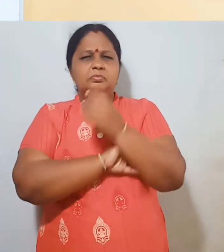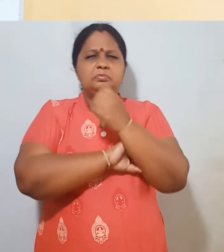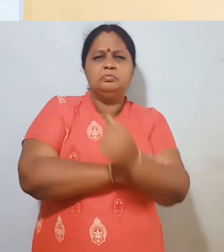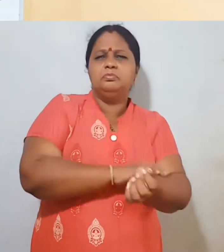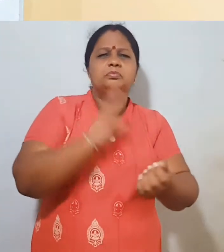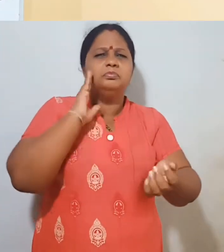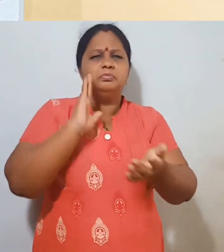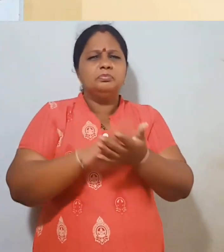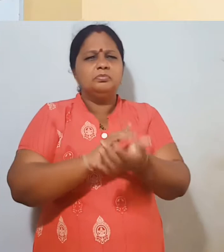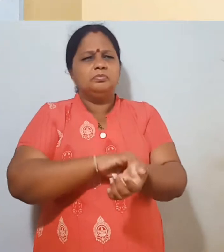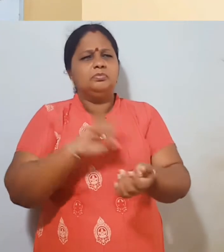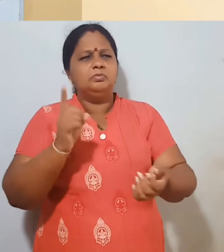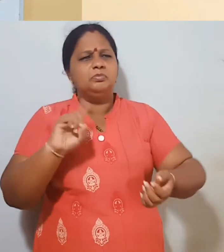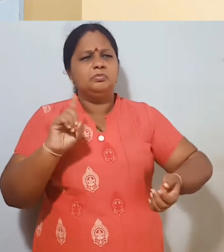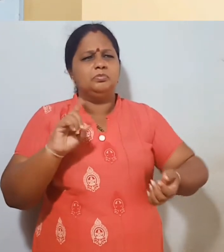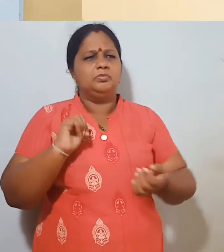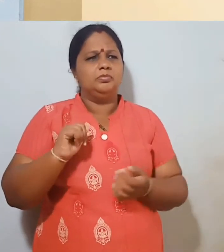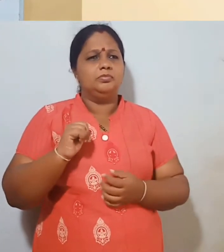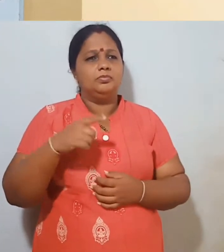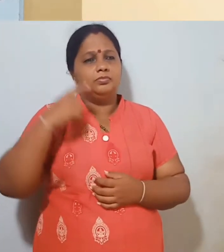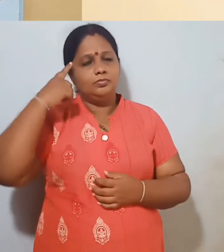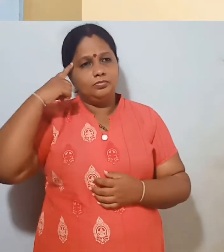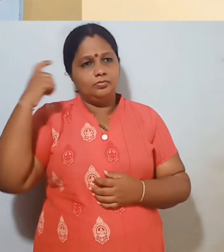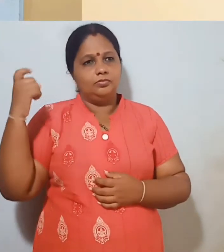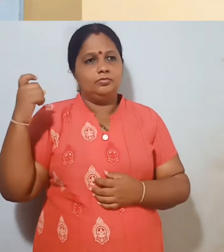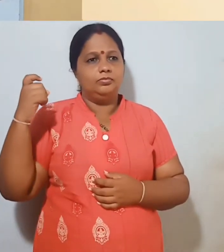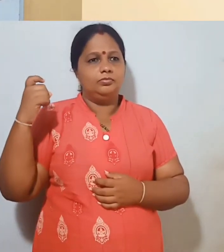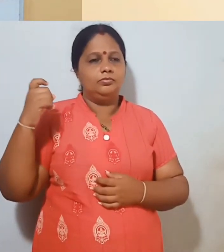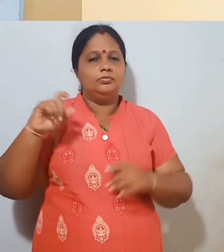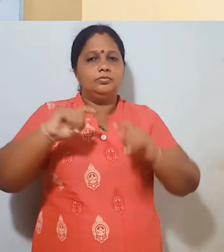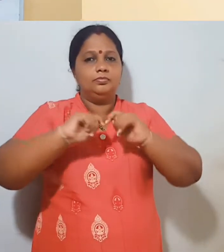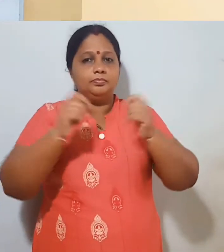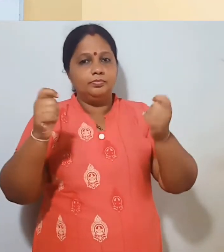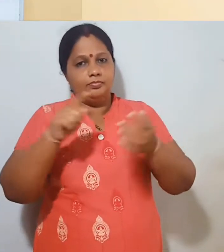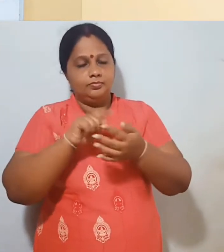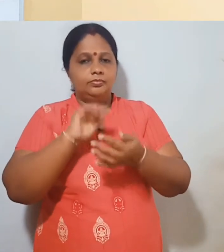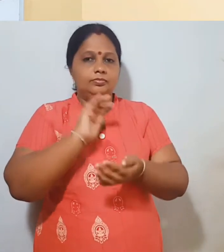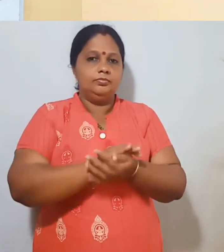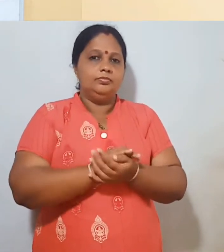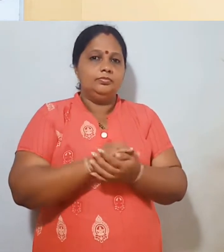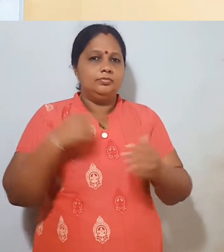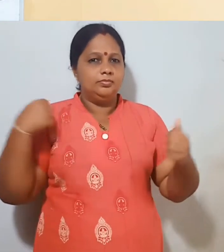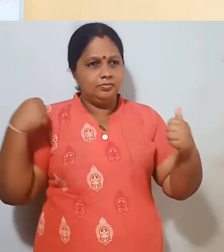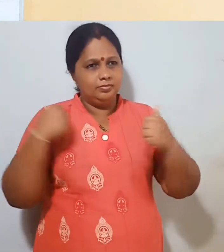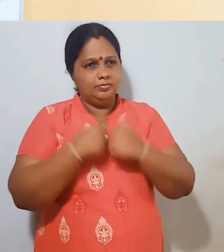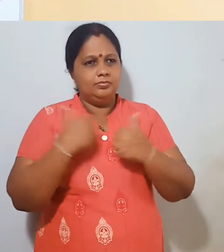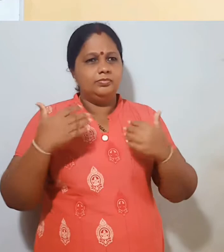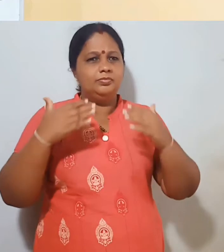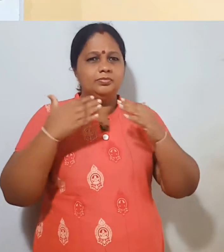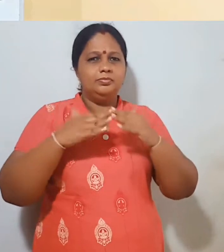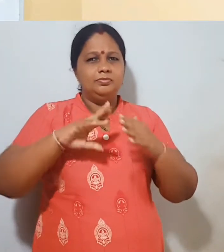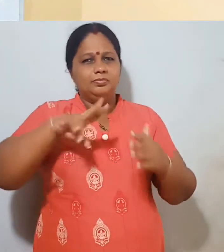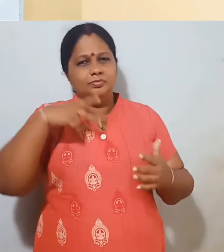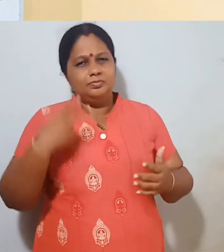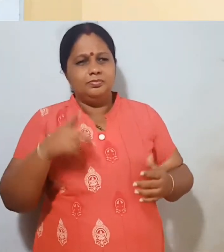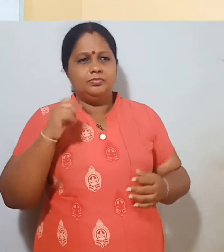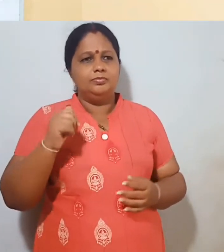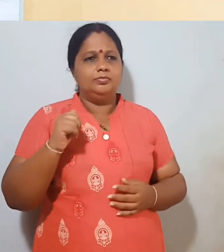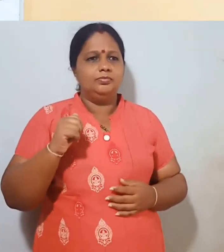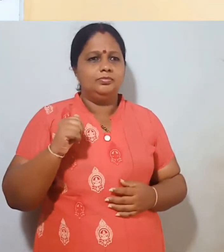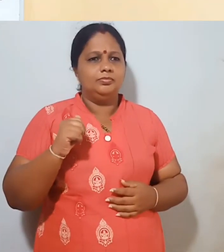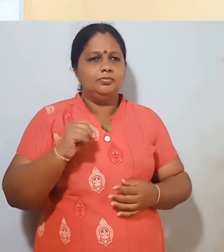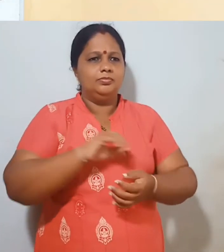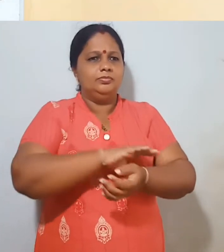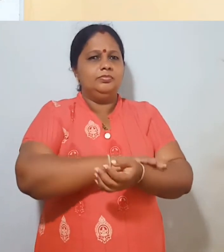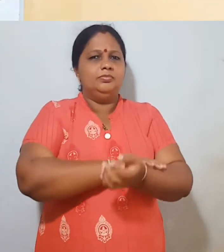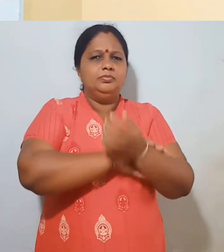விழுந்தது. அப்ப அந்த இடத்துல நான் யோசிக்கிறேன், அதுல ஒரு உடைவு ஏற்பட்டிருக்கலாம். ஒரு ஆக்சிடென்டோ அல்லது வீட்டுல விழுந்த ஒரு ஆளோ இதுல